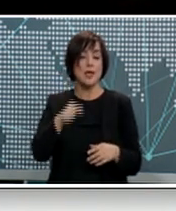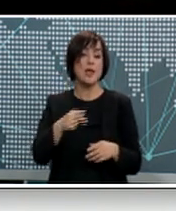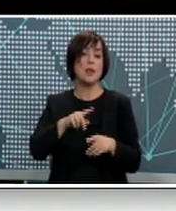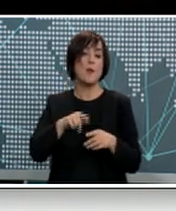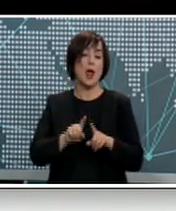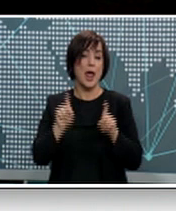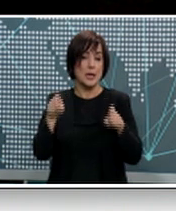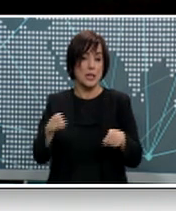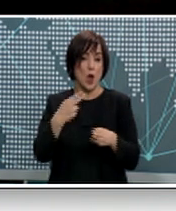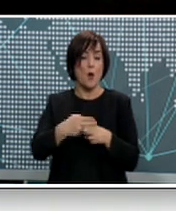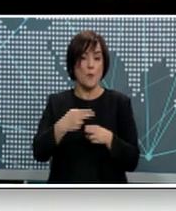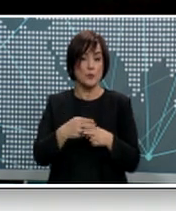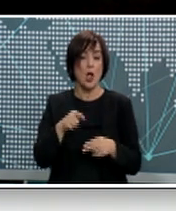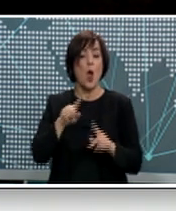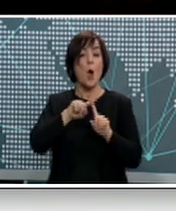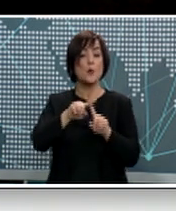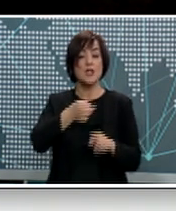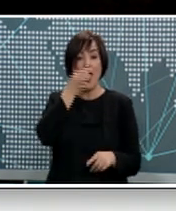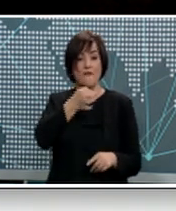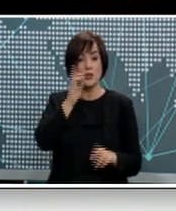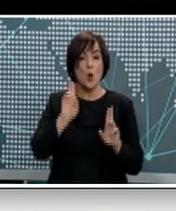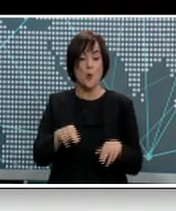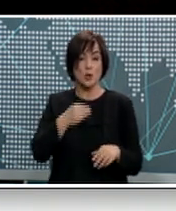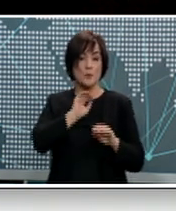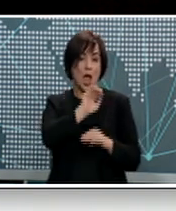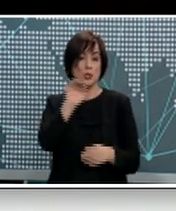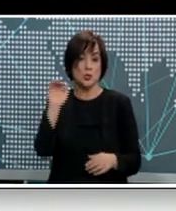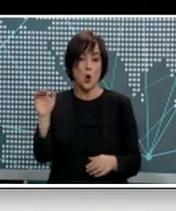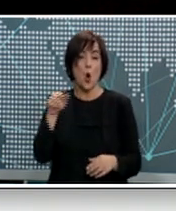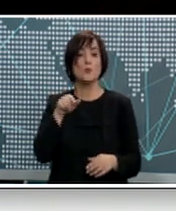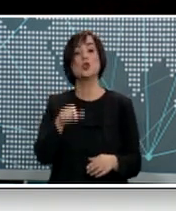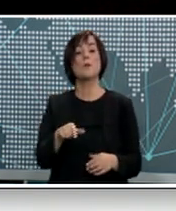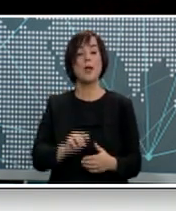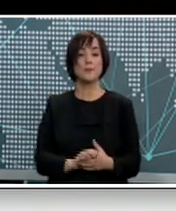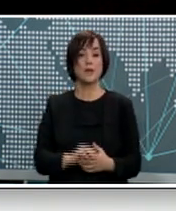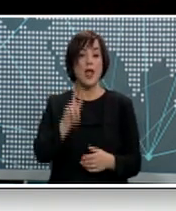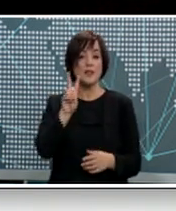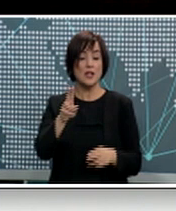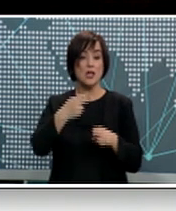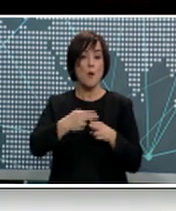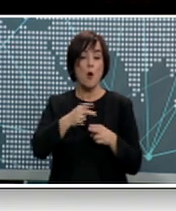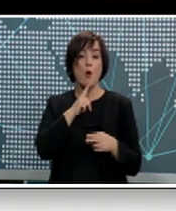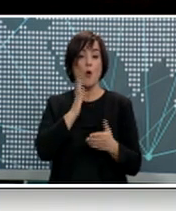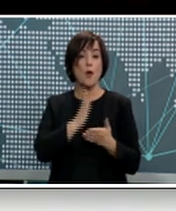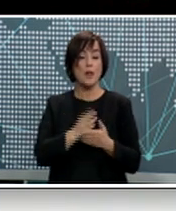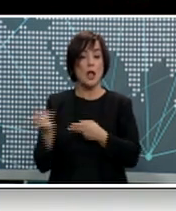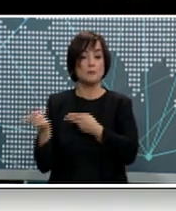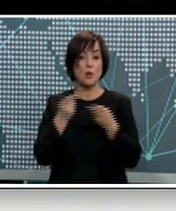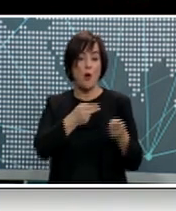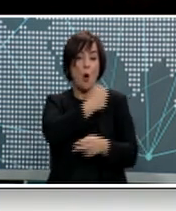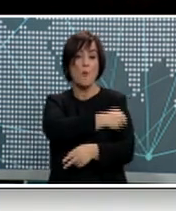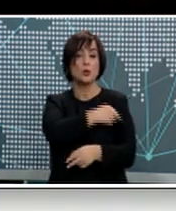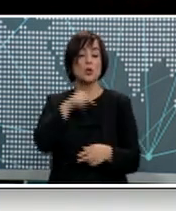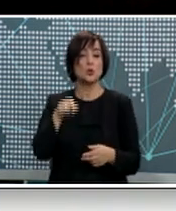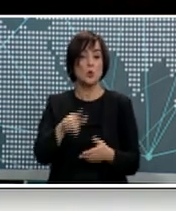клиниката за гинекологија. Позитивната веста што може да ја споделиме е тоа дека двајцата пациенти кои што биле хоспитализирани овде